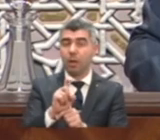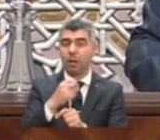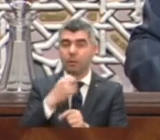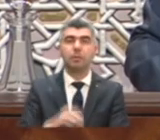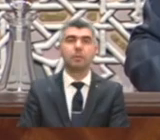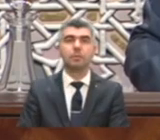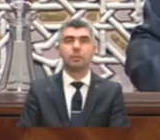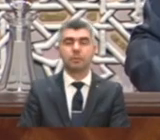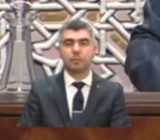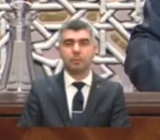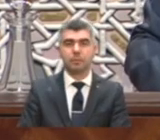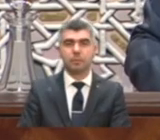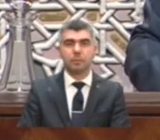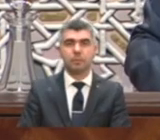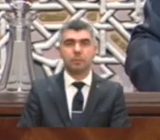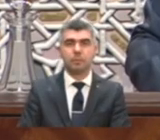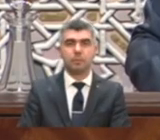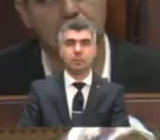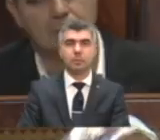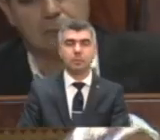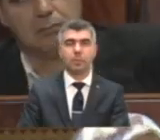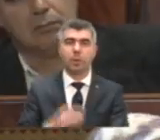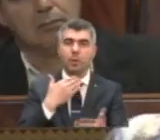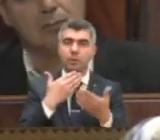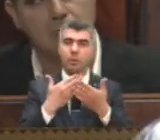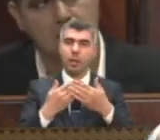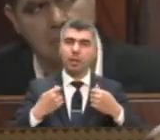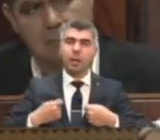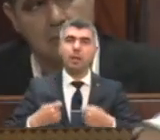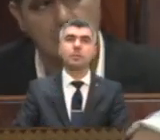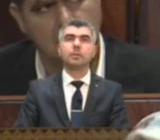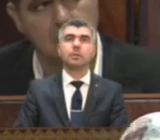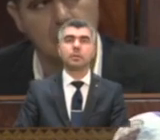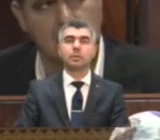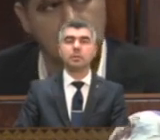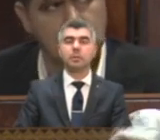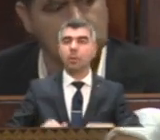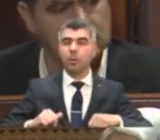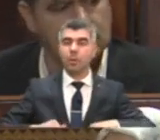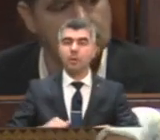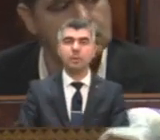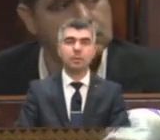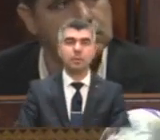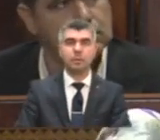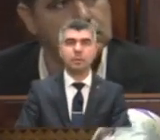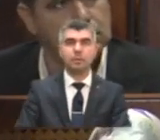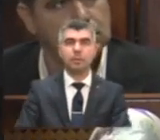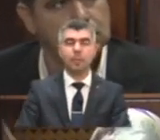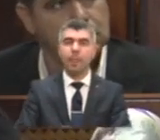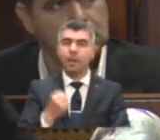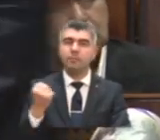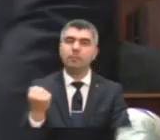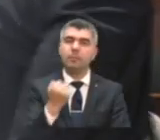تفضل سيد النائب المحترم. شكرا سيد الرئيس. سيد الوزيرة المحترمة، إن التأخر